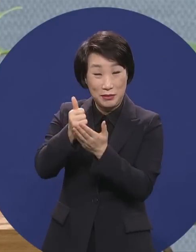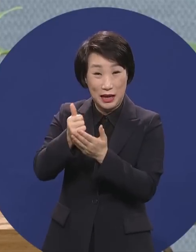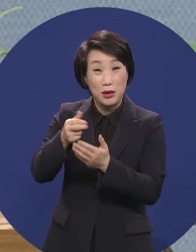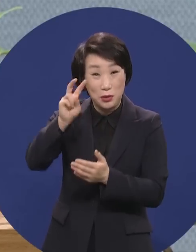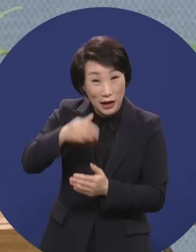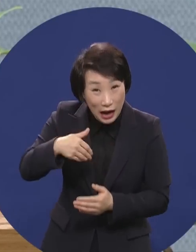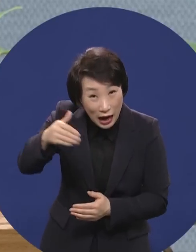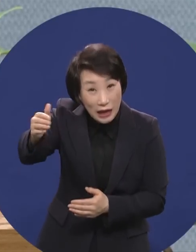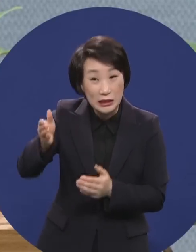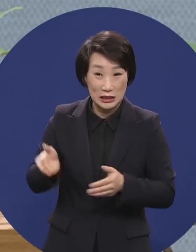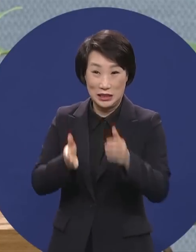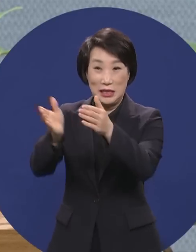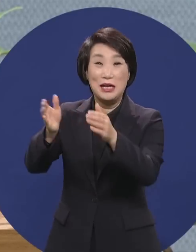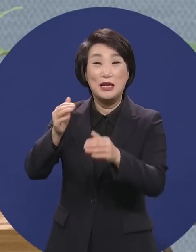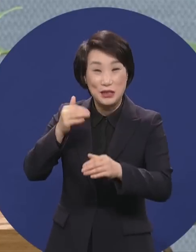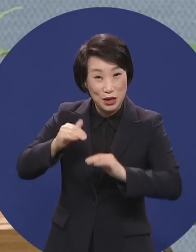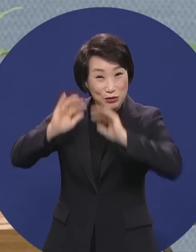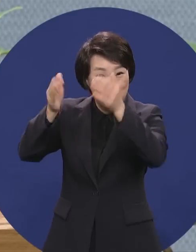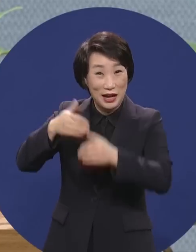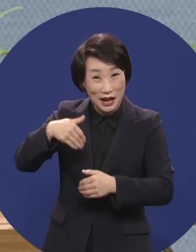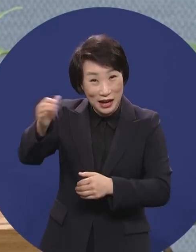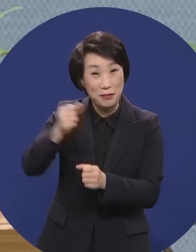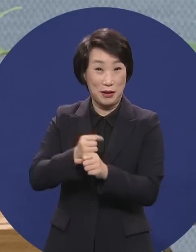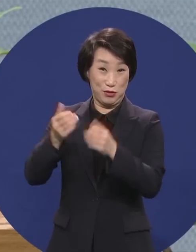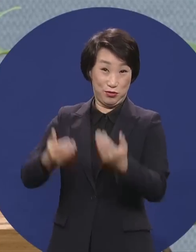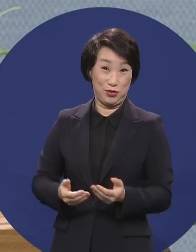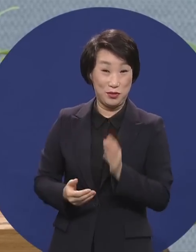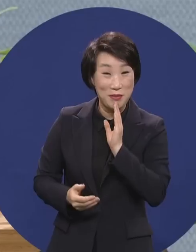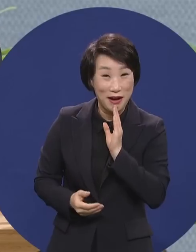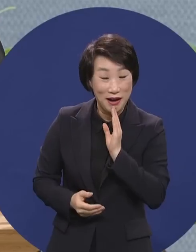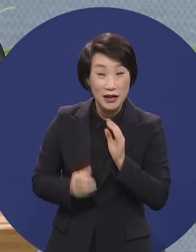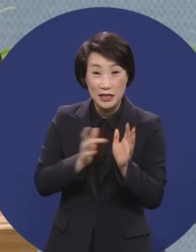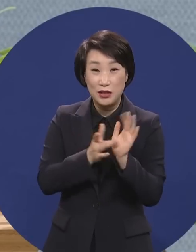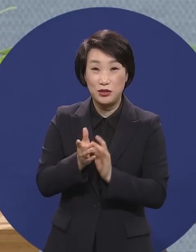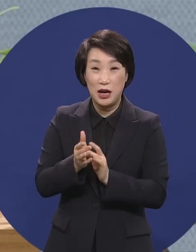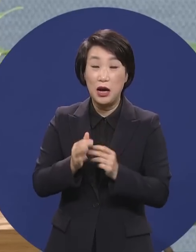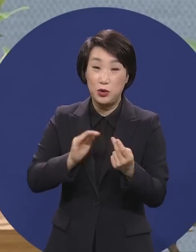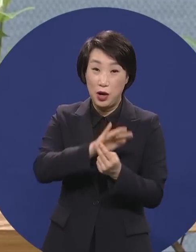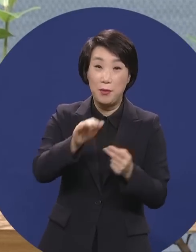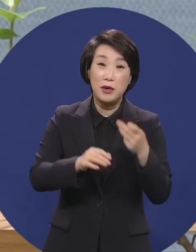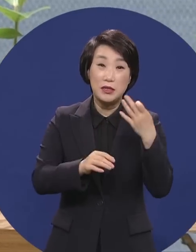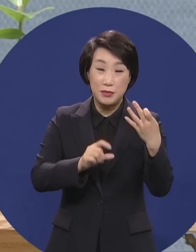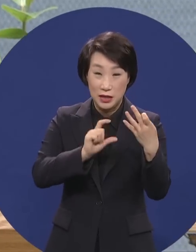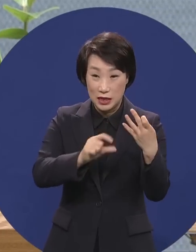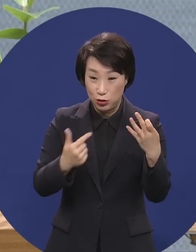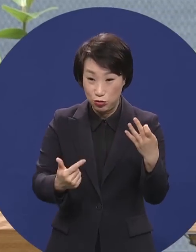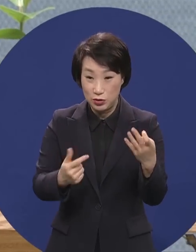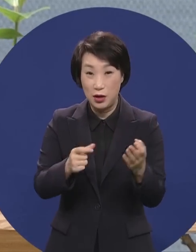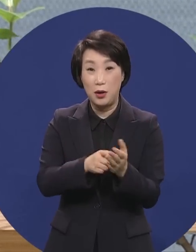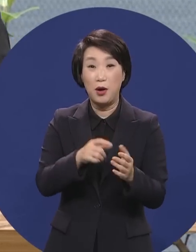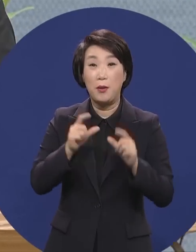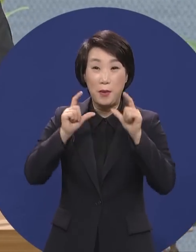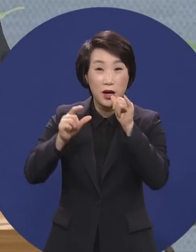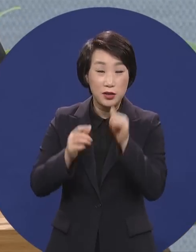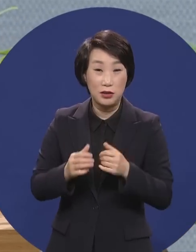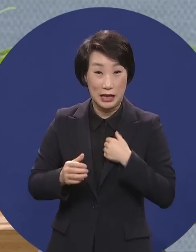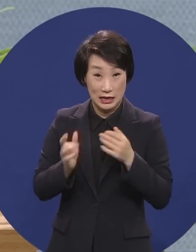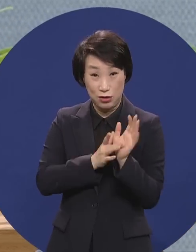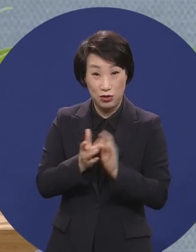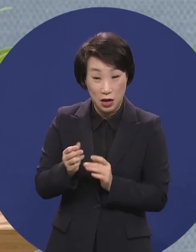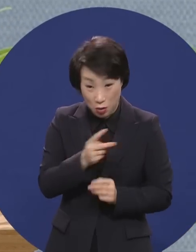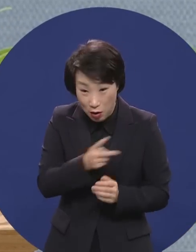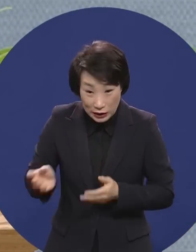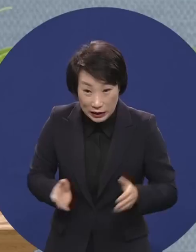길 천국 가게 만들어 주신 거. 그래서 예수님이 요한복음 14장 6절에 내가 곧 길이요